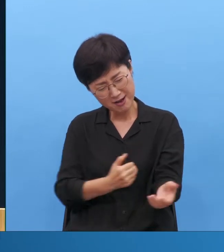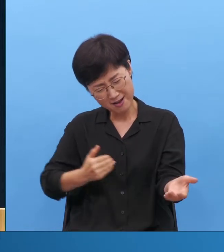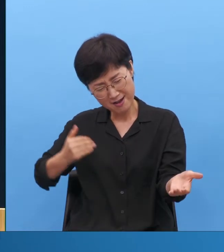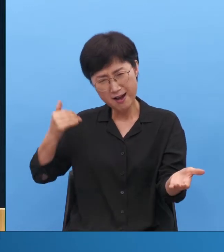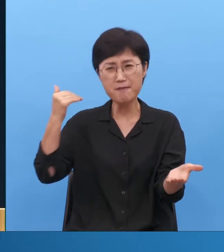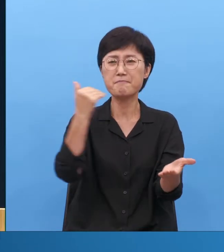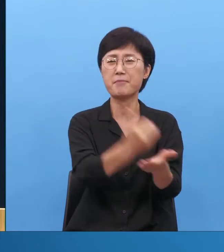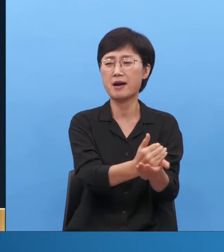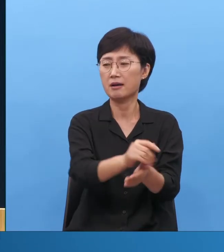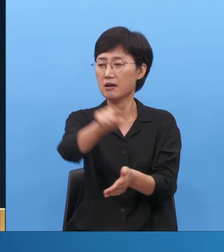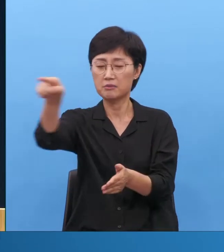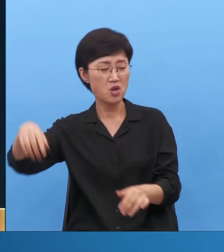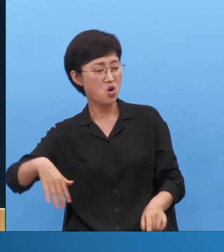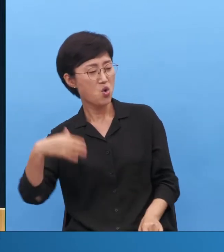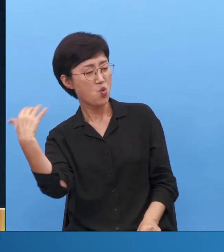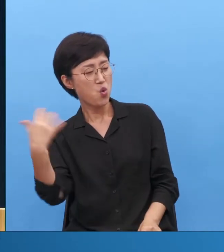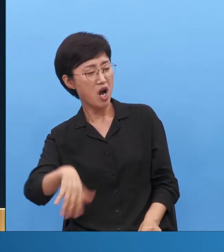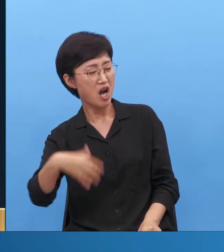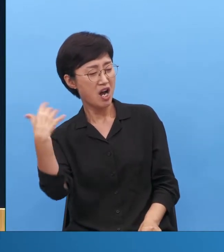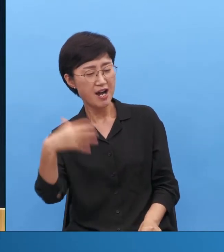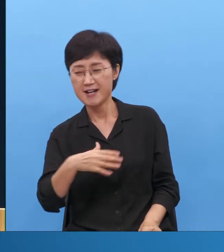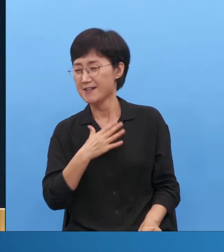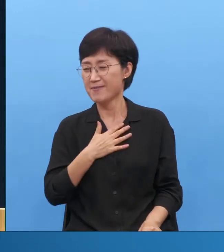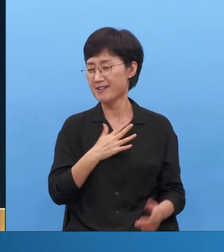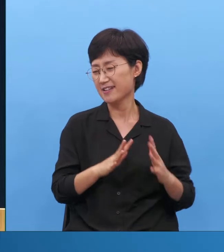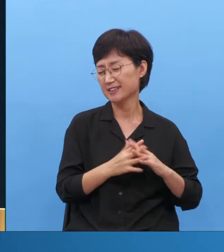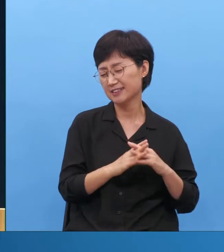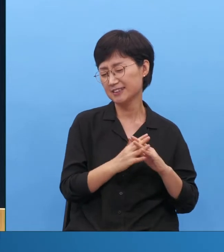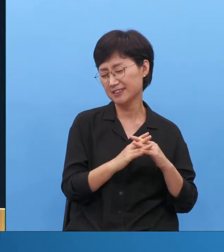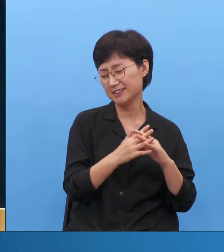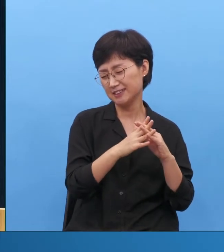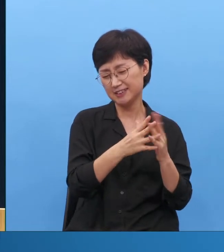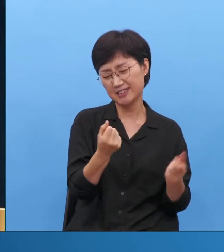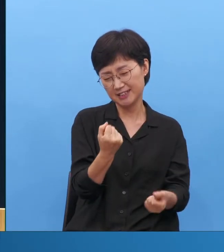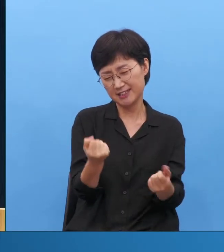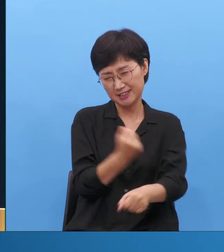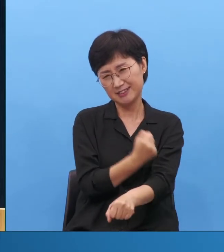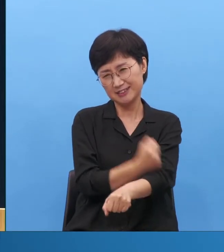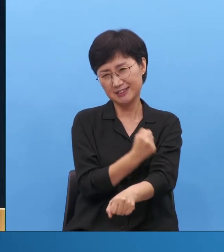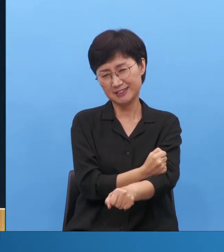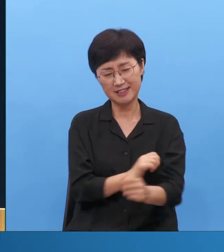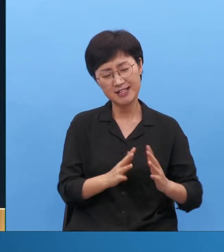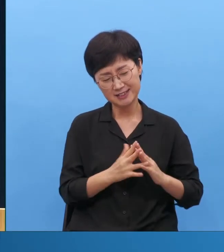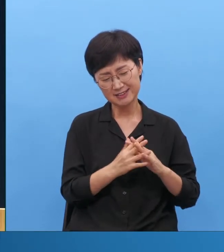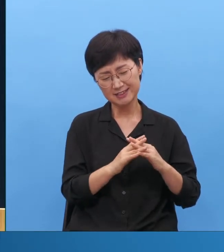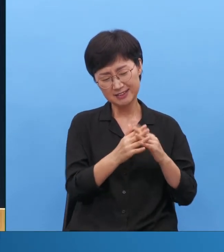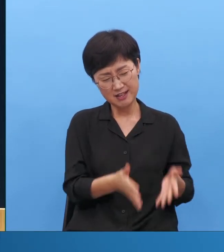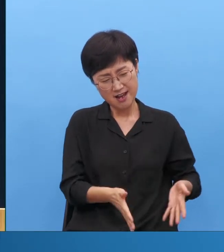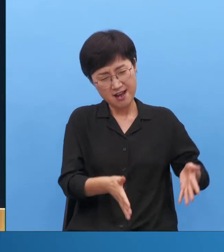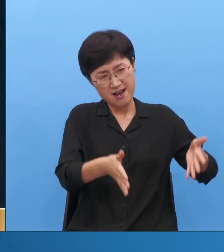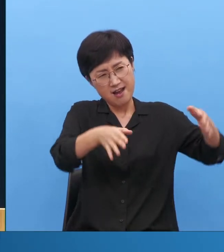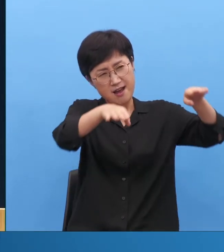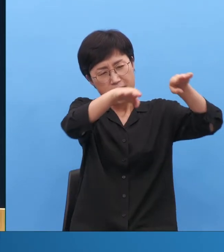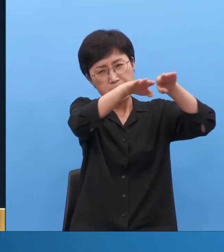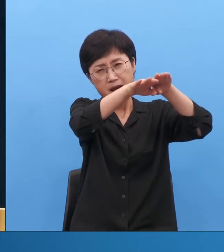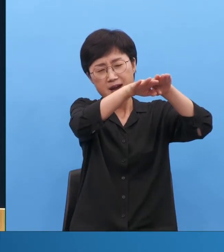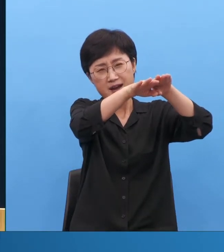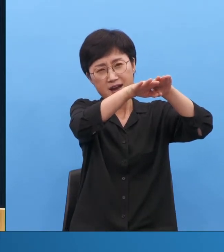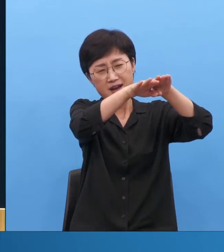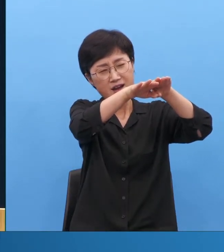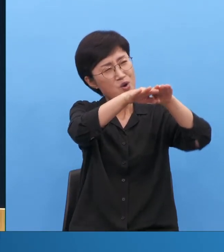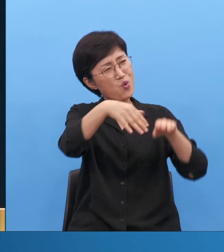보면 이야 할 정도로 건물 짓고 다 했어요. 필리핀에서 했어요. He did so much work and to the point where he was able to construct a new building. Perhaps